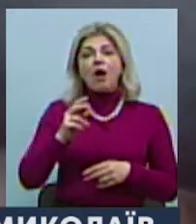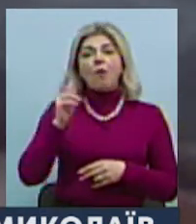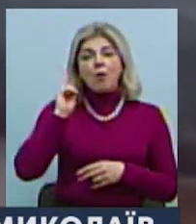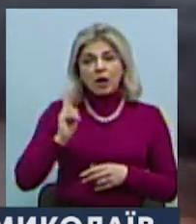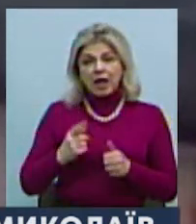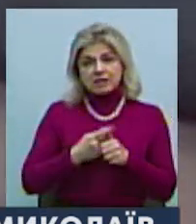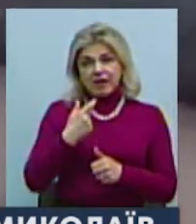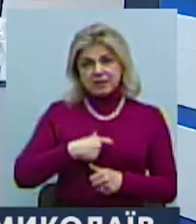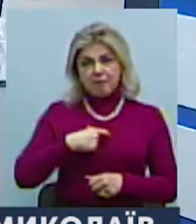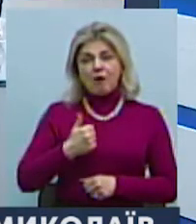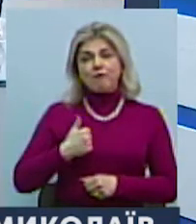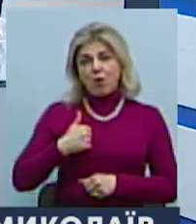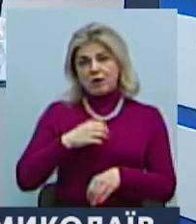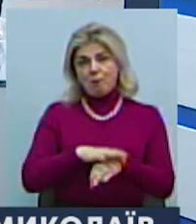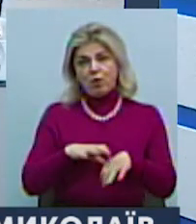військовополоненими.